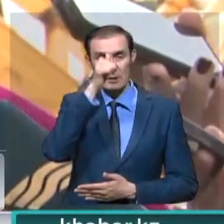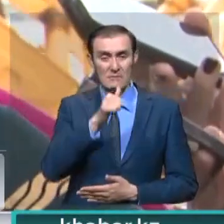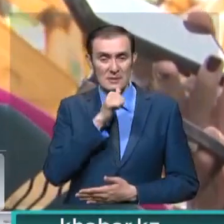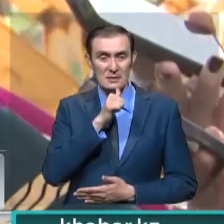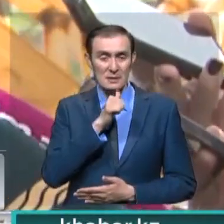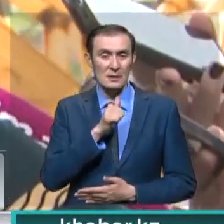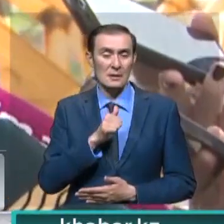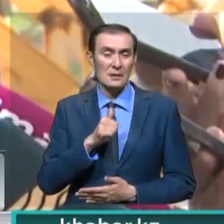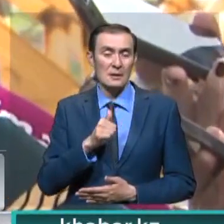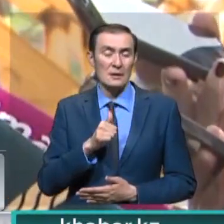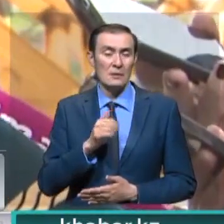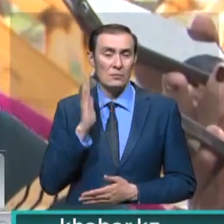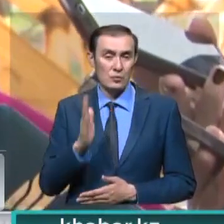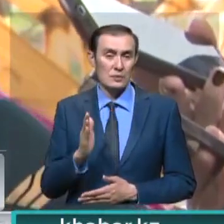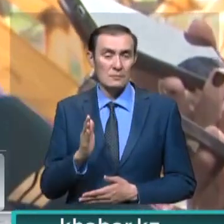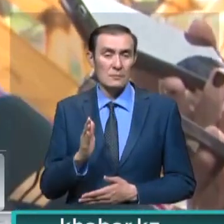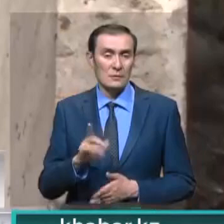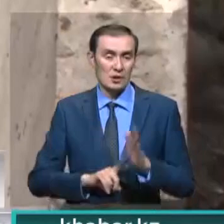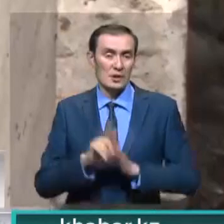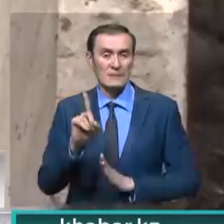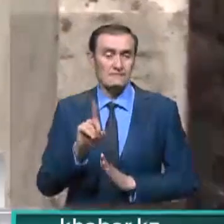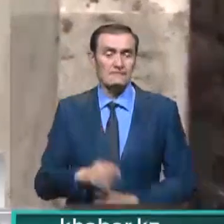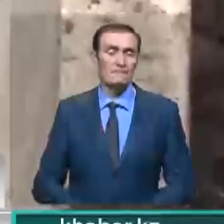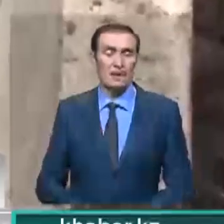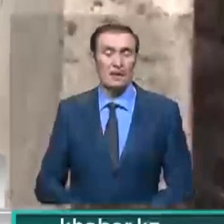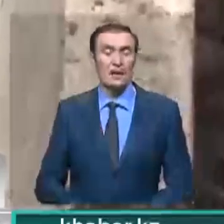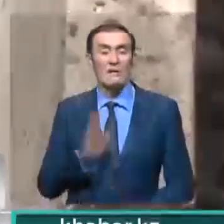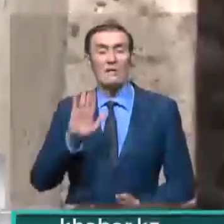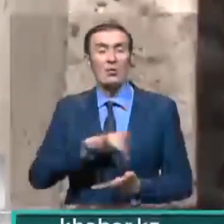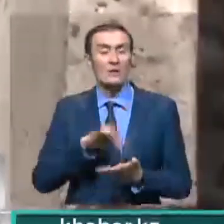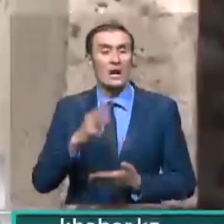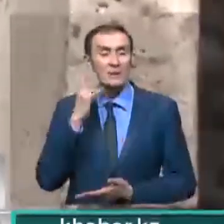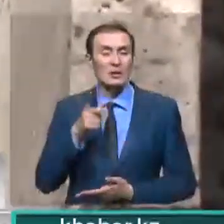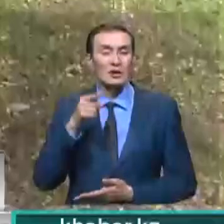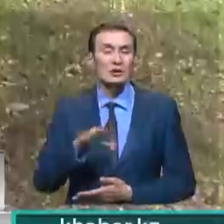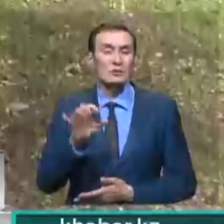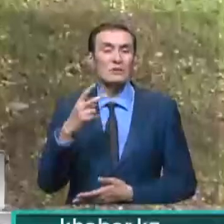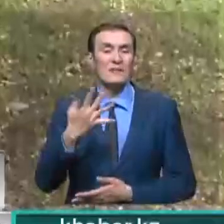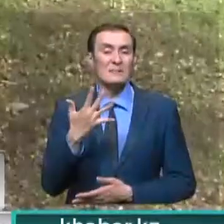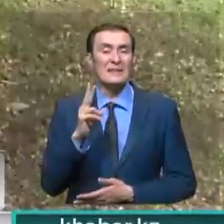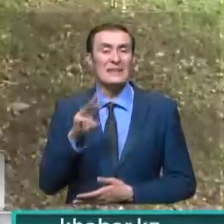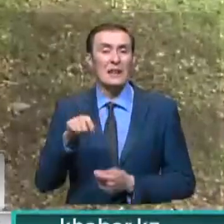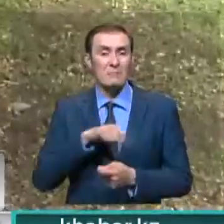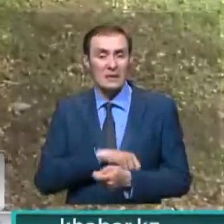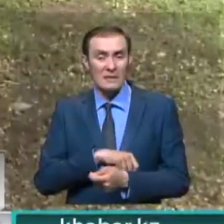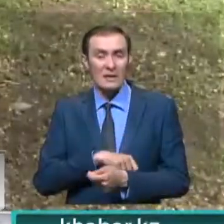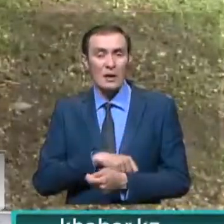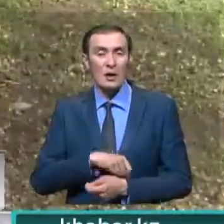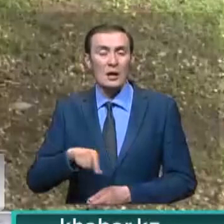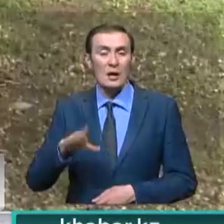по центральной, по восточной части мы эти работы начнем. Всего в Алматы 1525 километров арычных